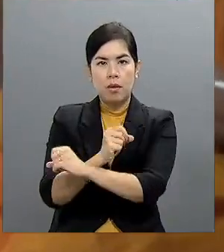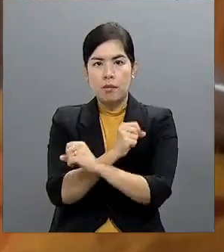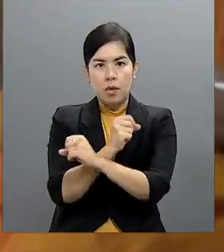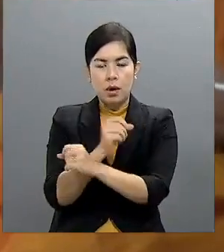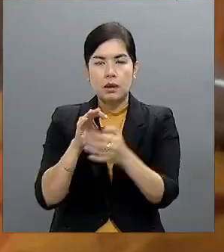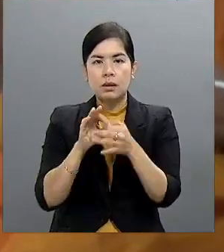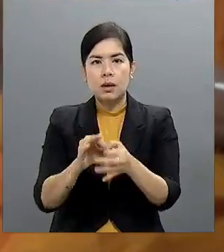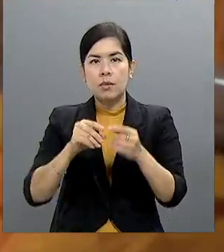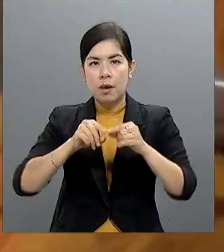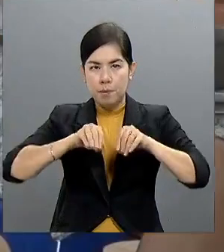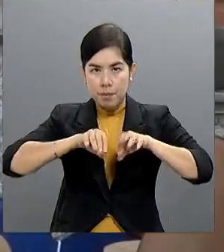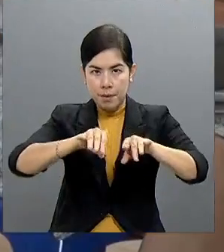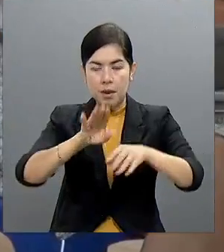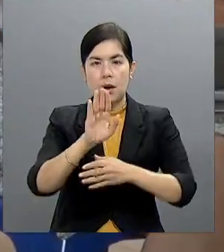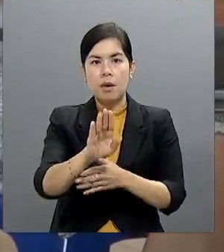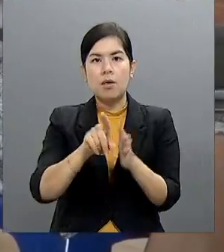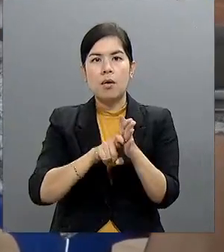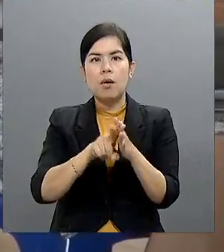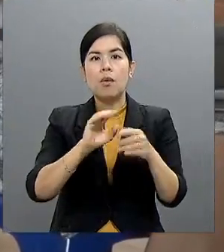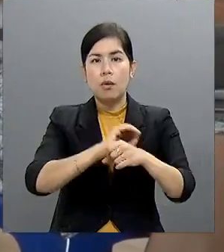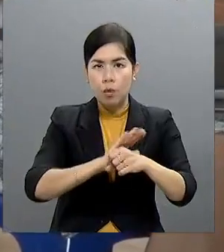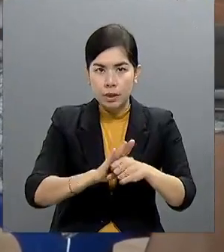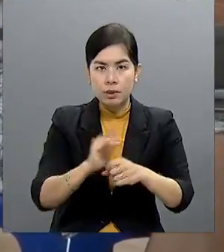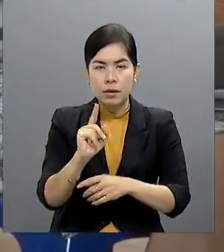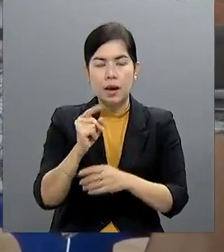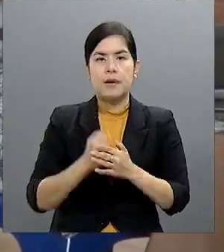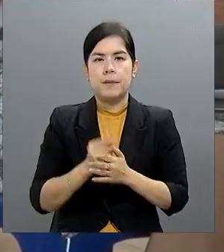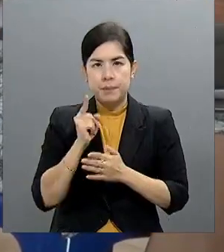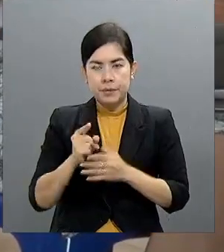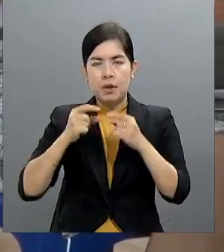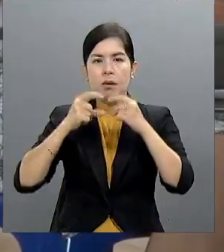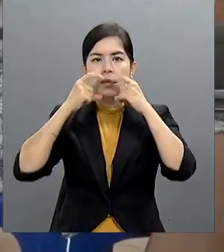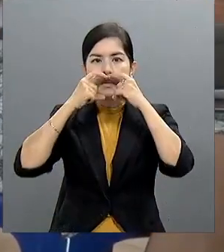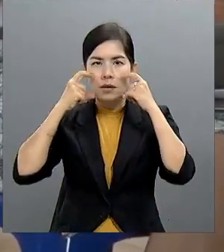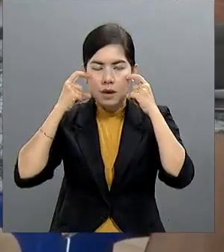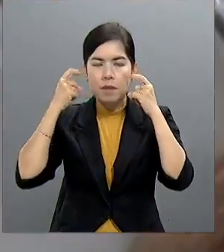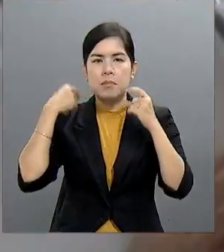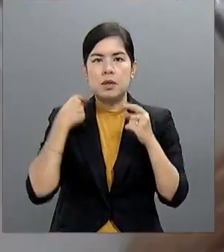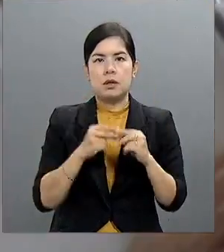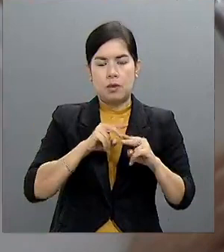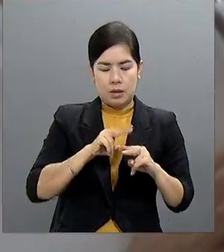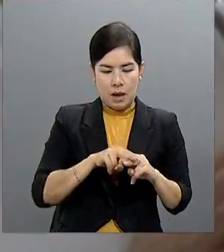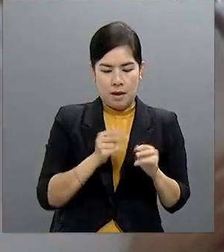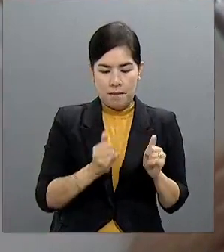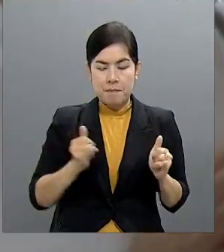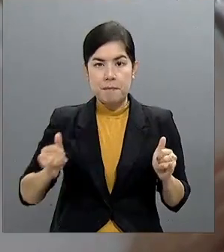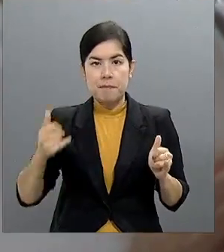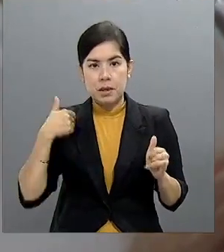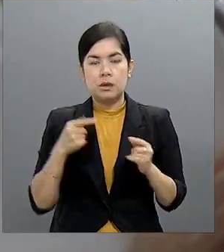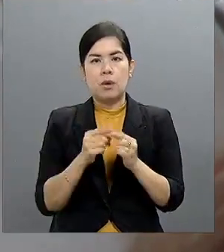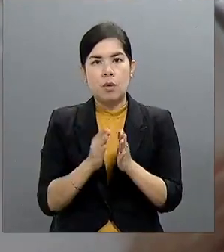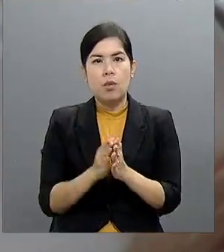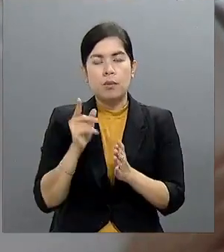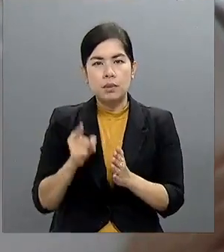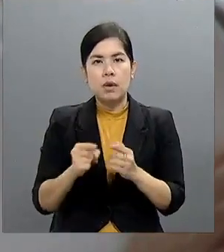ควิด-19 คือการสวมใส่หน้ากากอนามัยการเว้นระยะห่างทางสังคมรวมถึงการหมั่นล้างมือร่วม